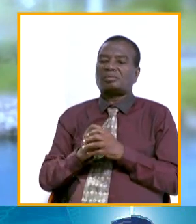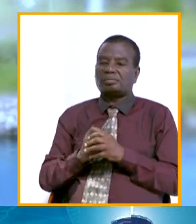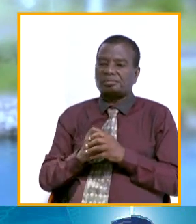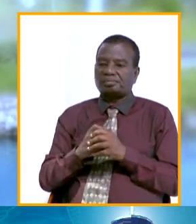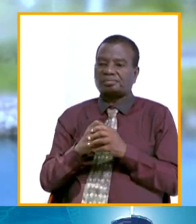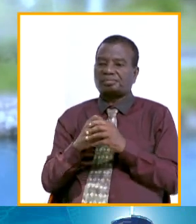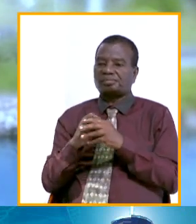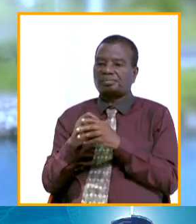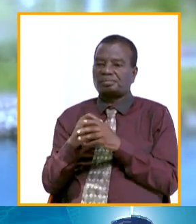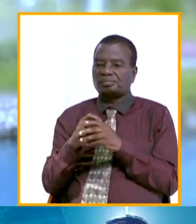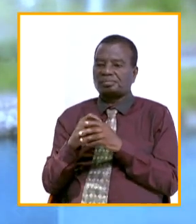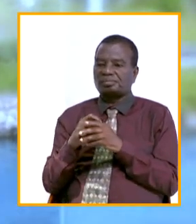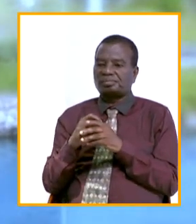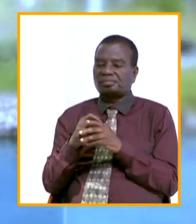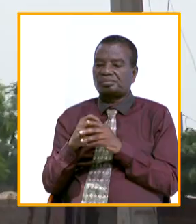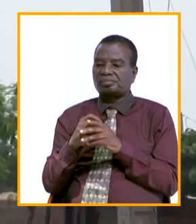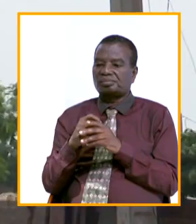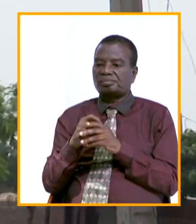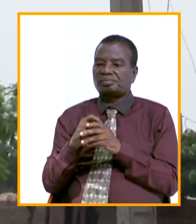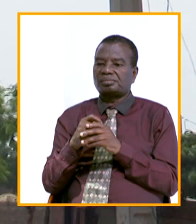notre reporter Astou Touré Dayogo.